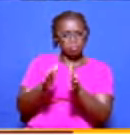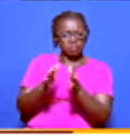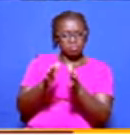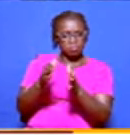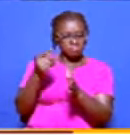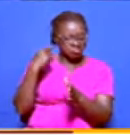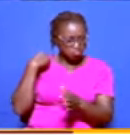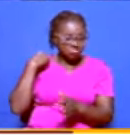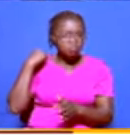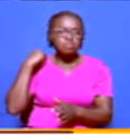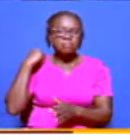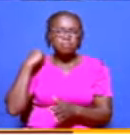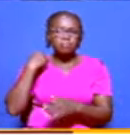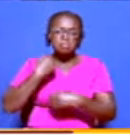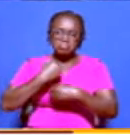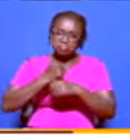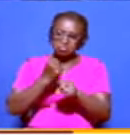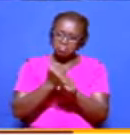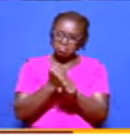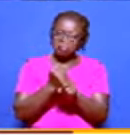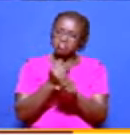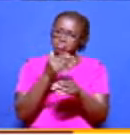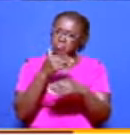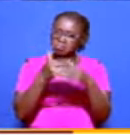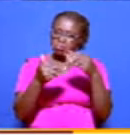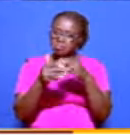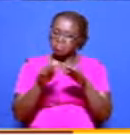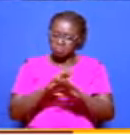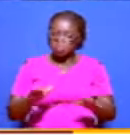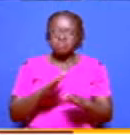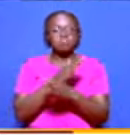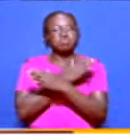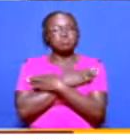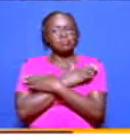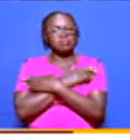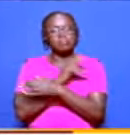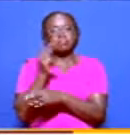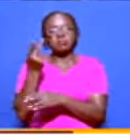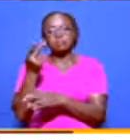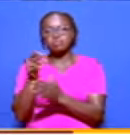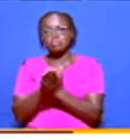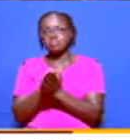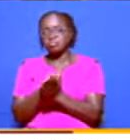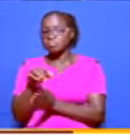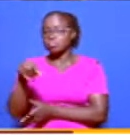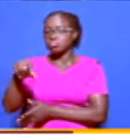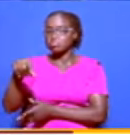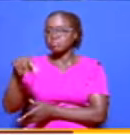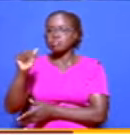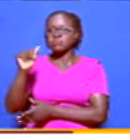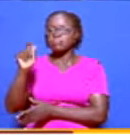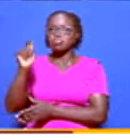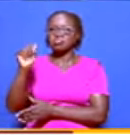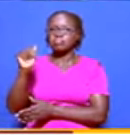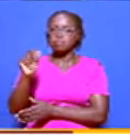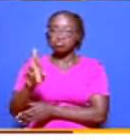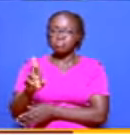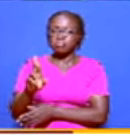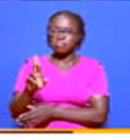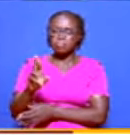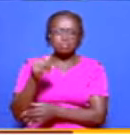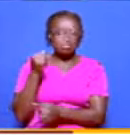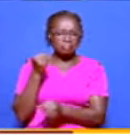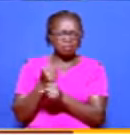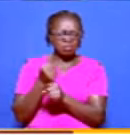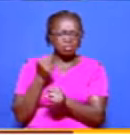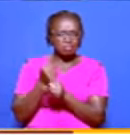kujibidisha kujenga urafiki wa kudumu baina ya Kenya na Qatar. Alimwomboleza kama mfanyikazi wa serikali mzalendo ambaye